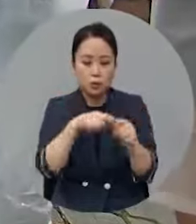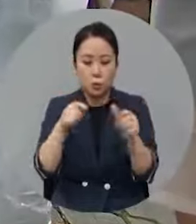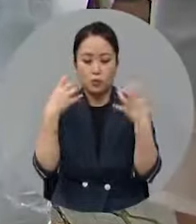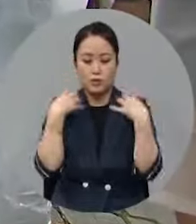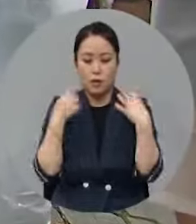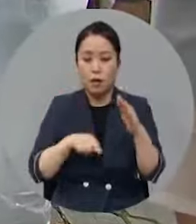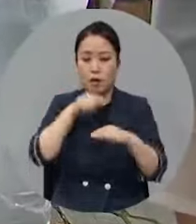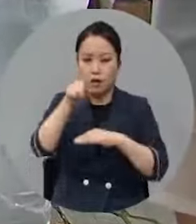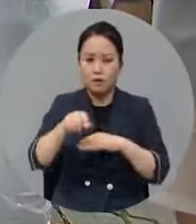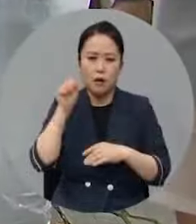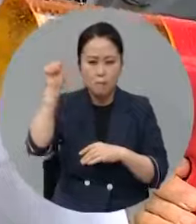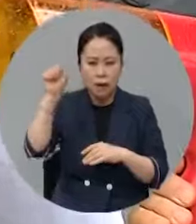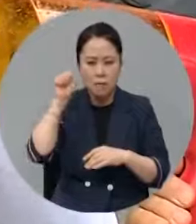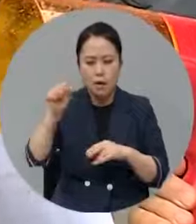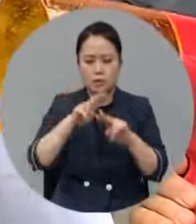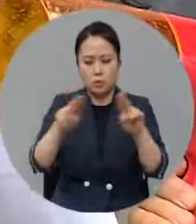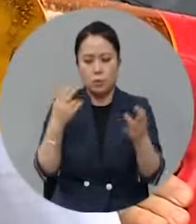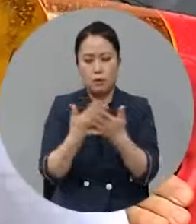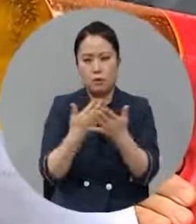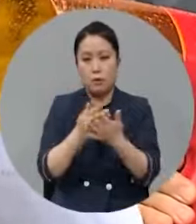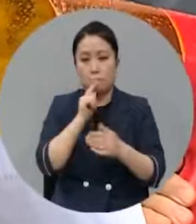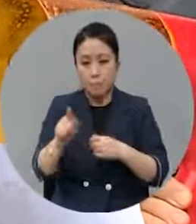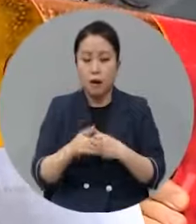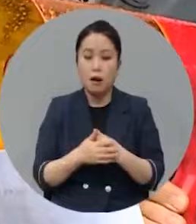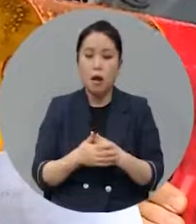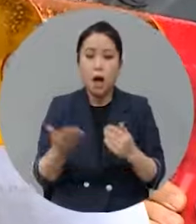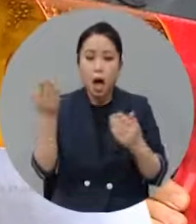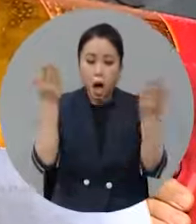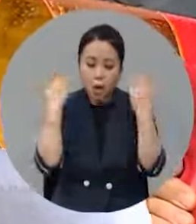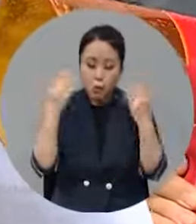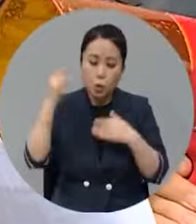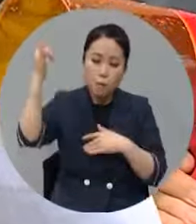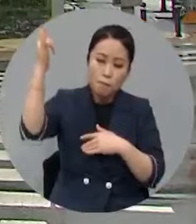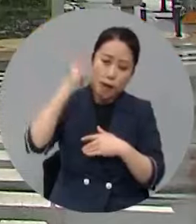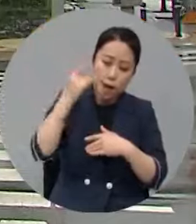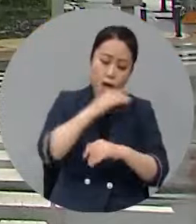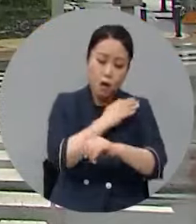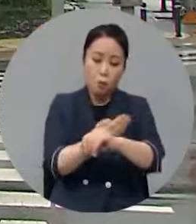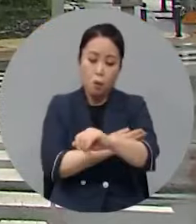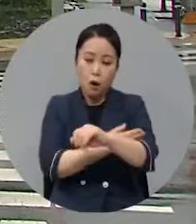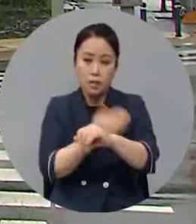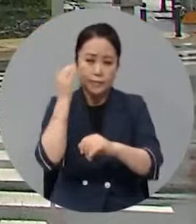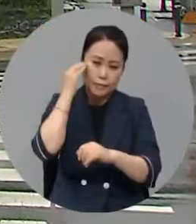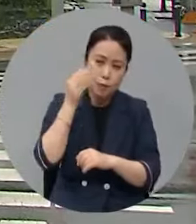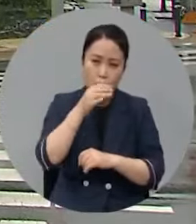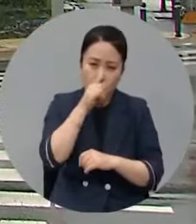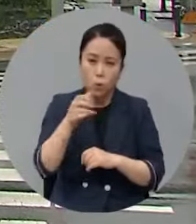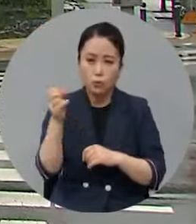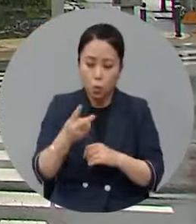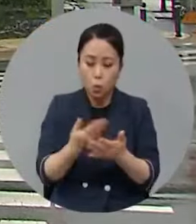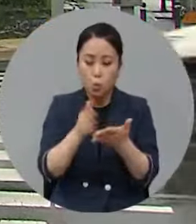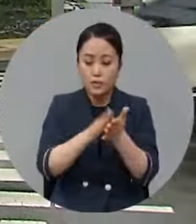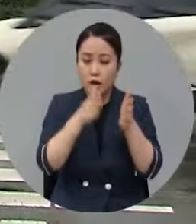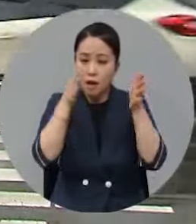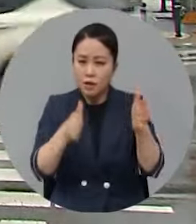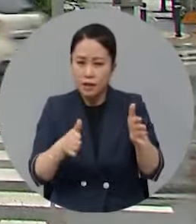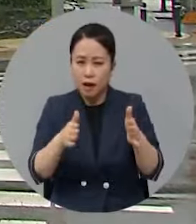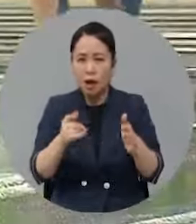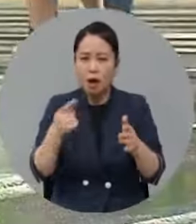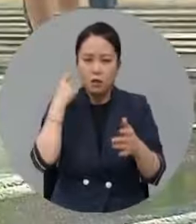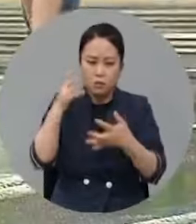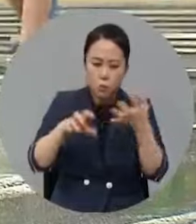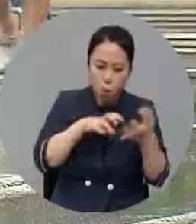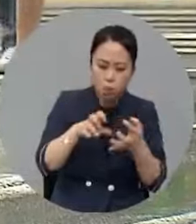철회를 요구했습니다. 학교 일조권 침해는 물론 공사기간 동안 발생하는 소음과 분진으로 통학로